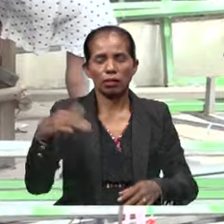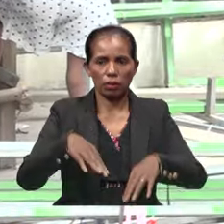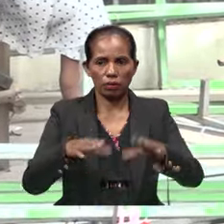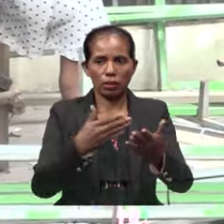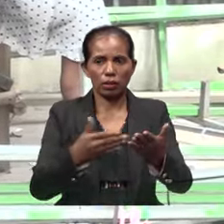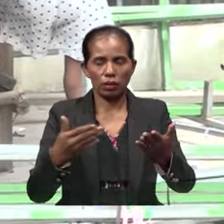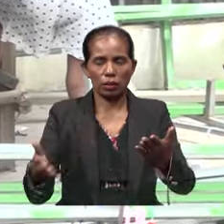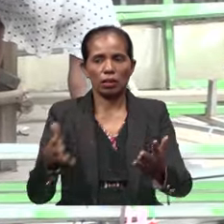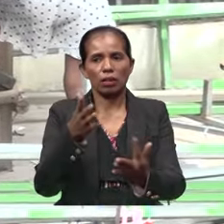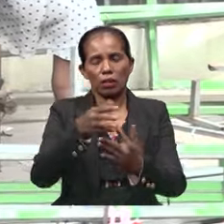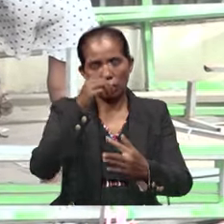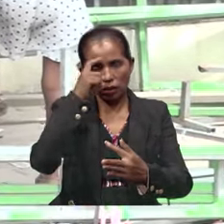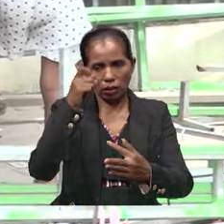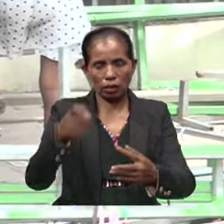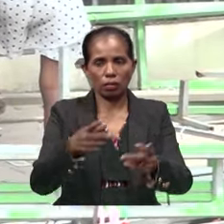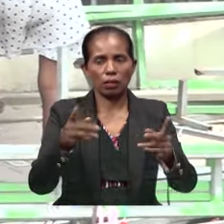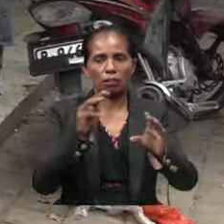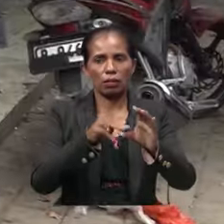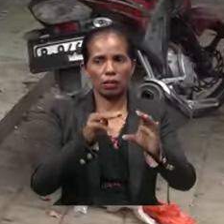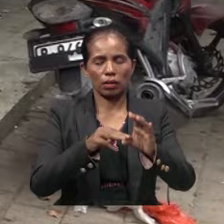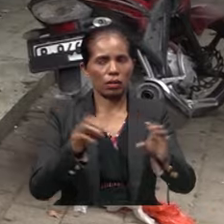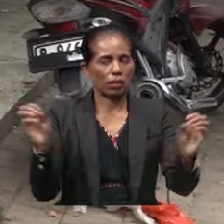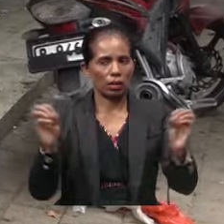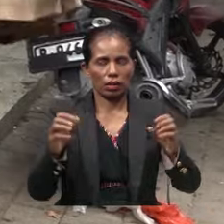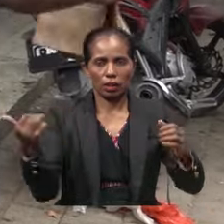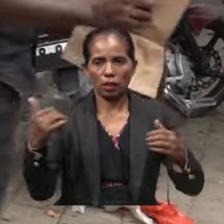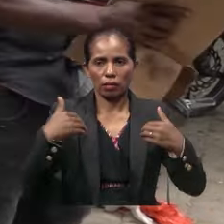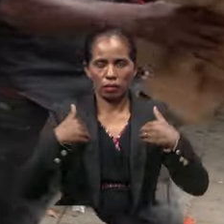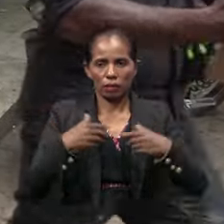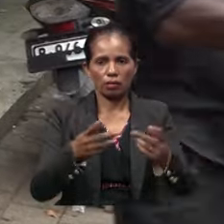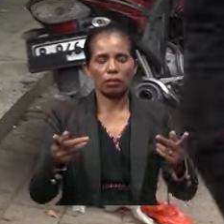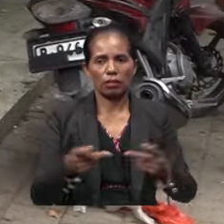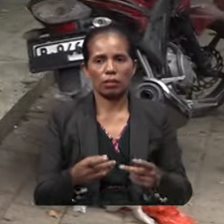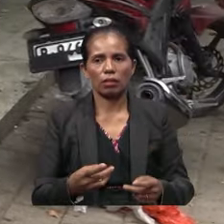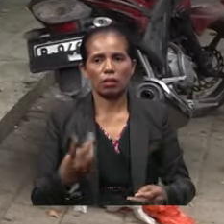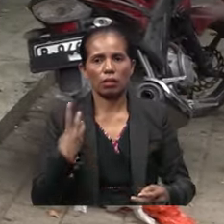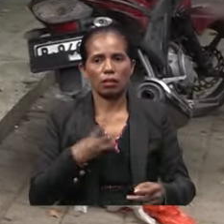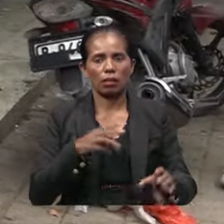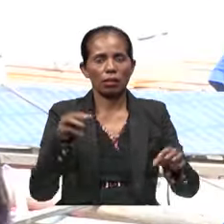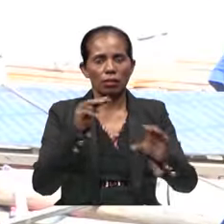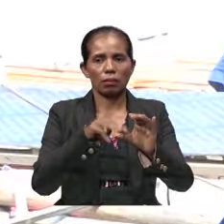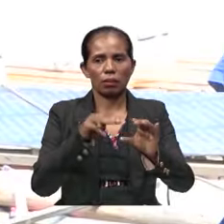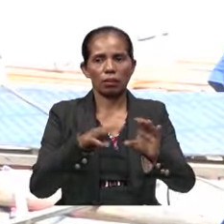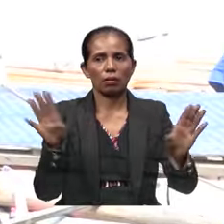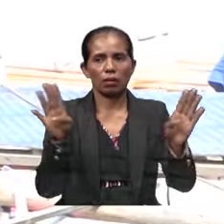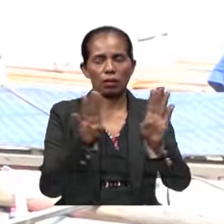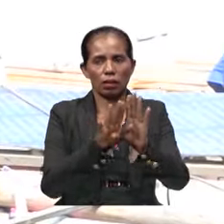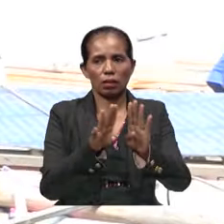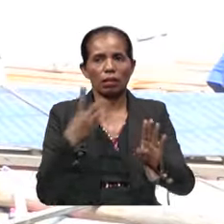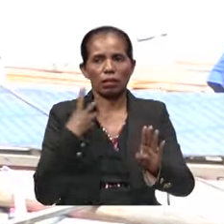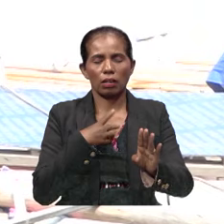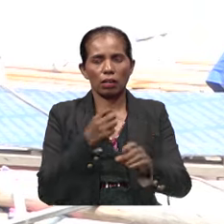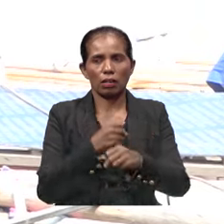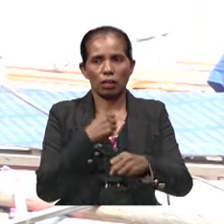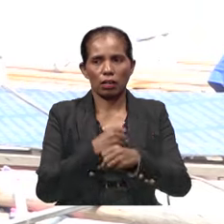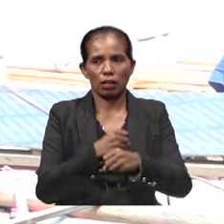Sasan e Eliur, também espaço e mercado laran lá e ona basira. Ane e mercado nem mataka taka hela de tami, atuhalo